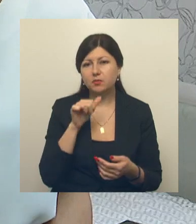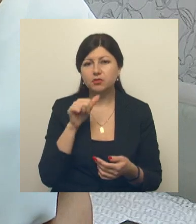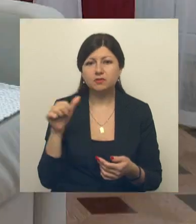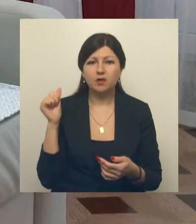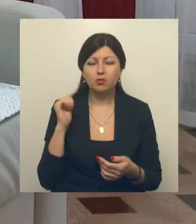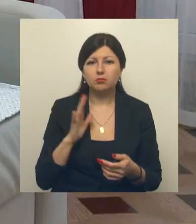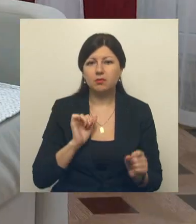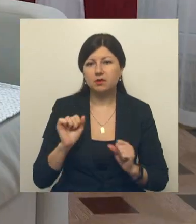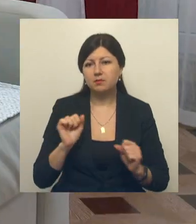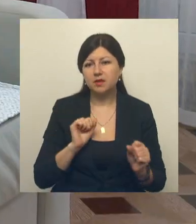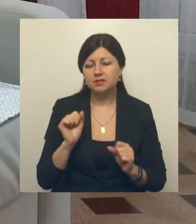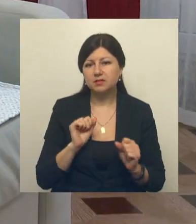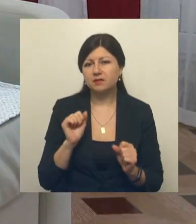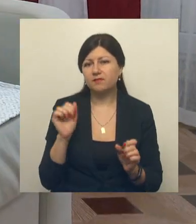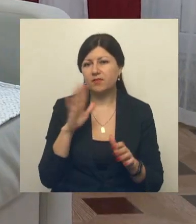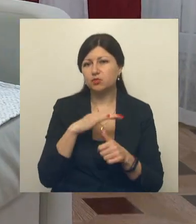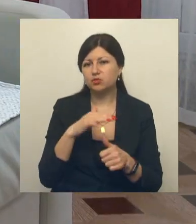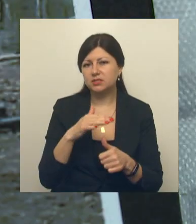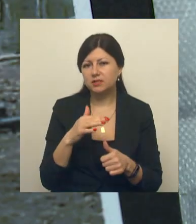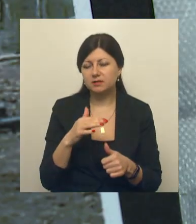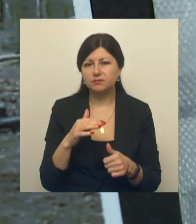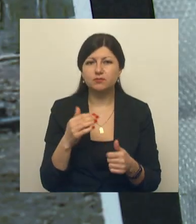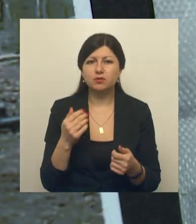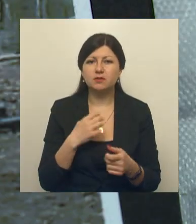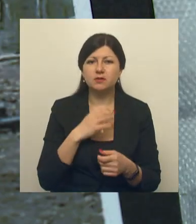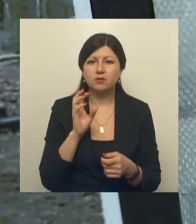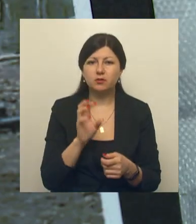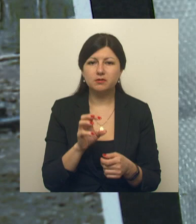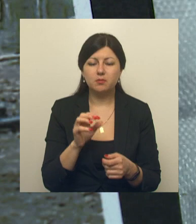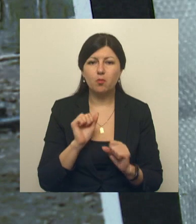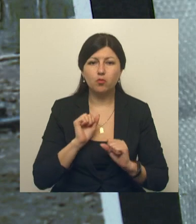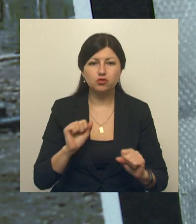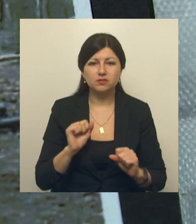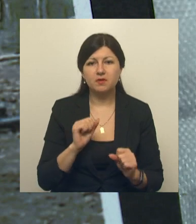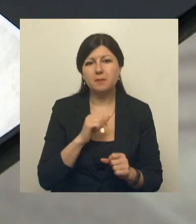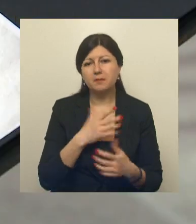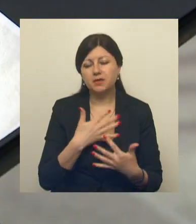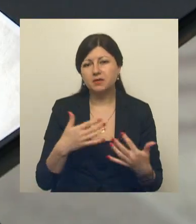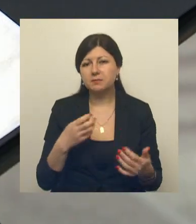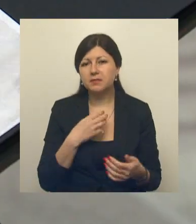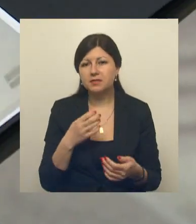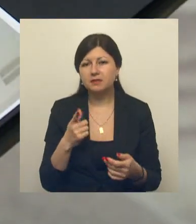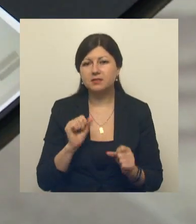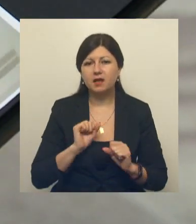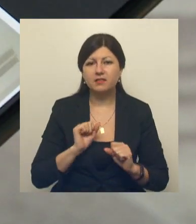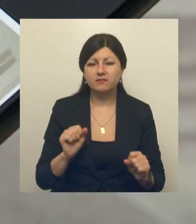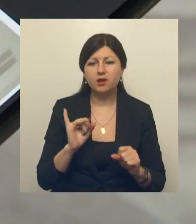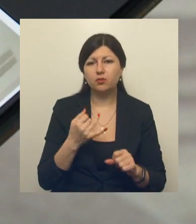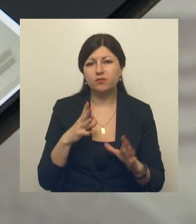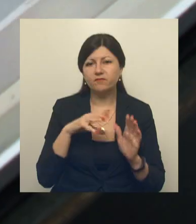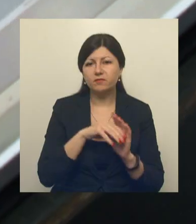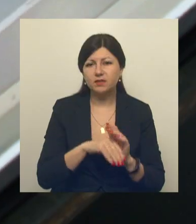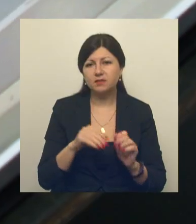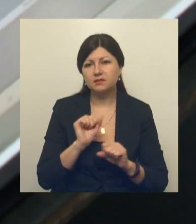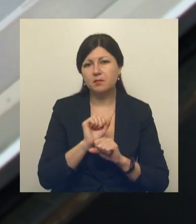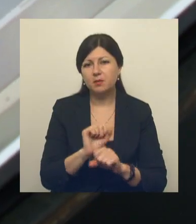стал командиром воздушно-десантного взвода. Награжден орденом мужества, медалями за отвагу и за вклад в укрепление обороны Российской